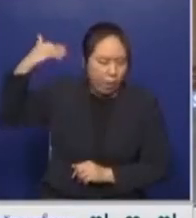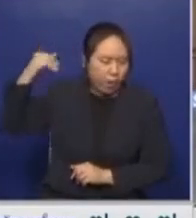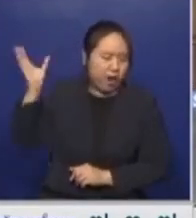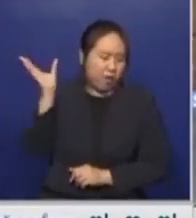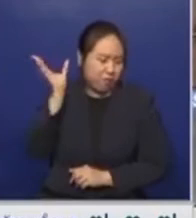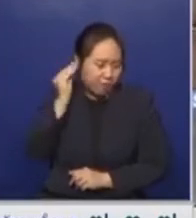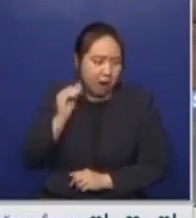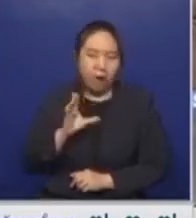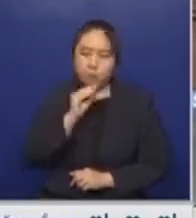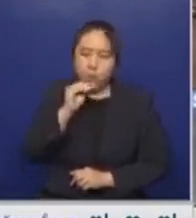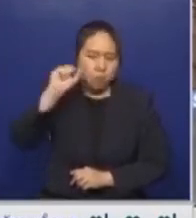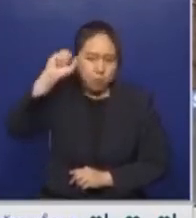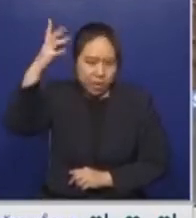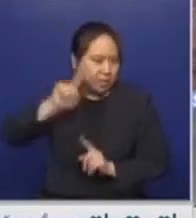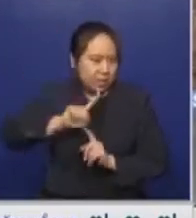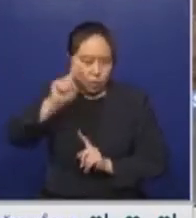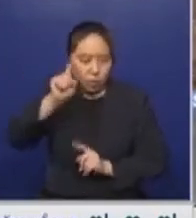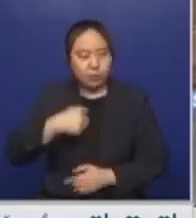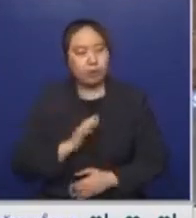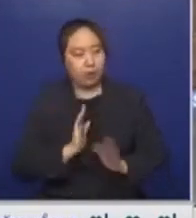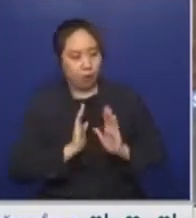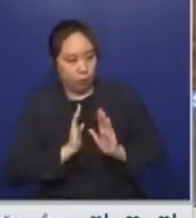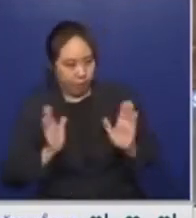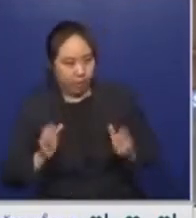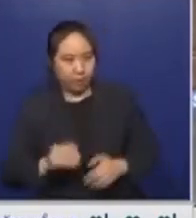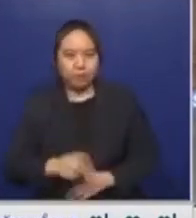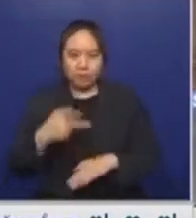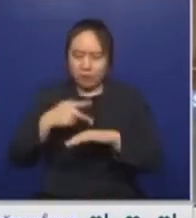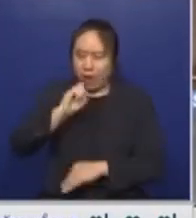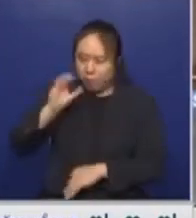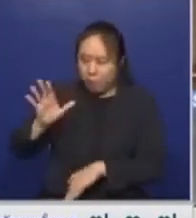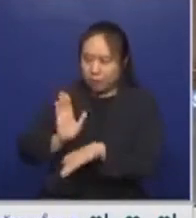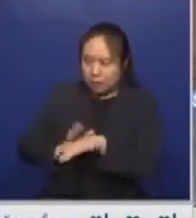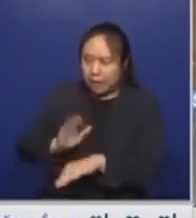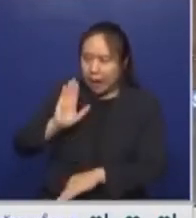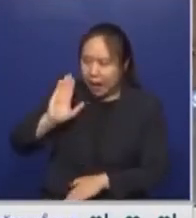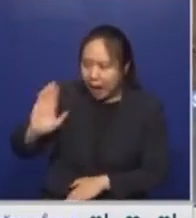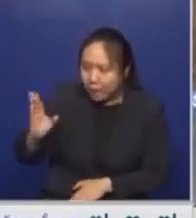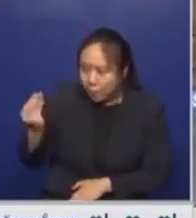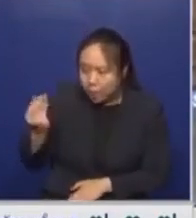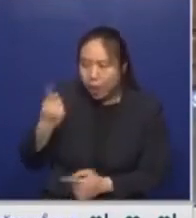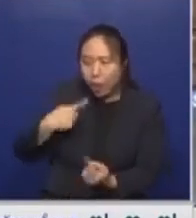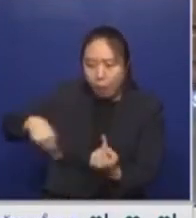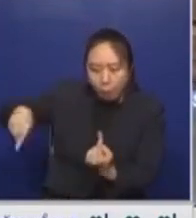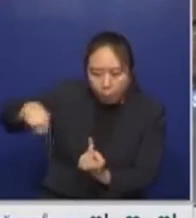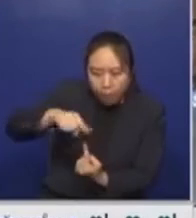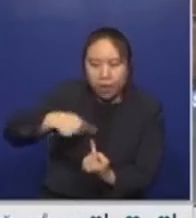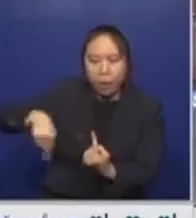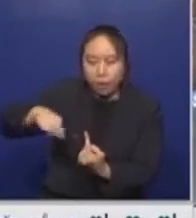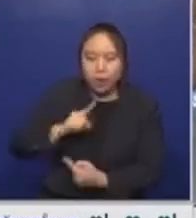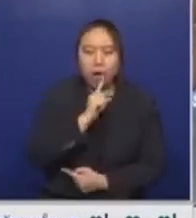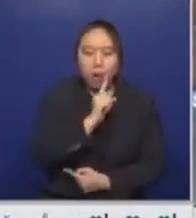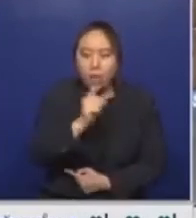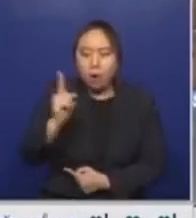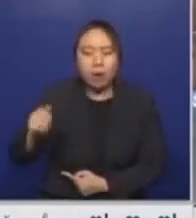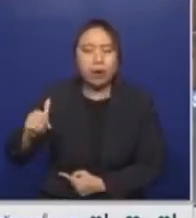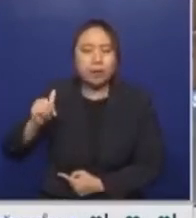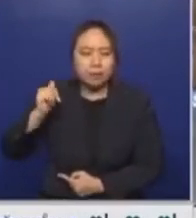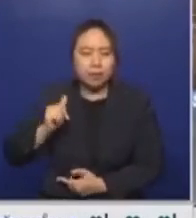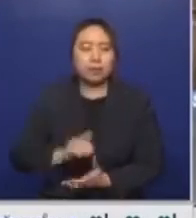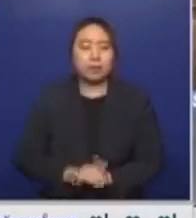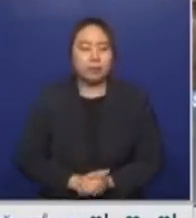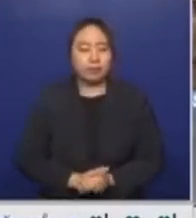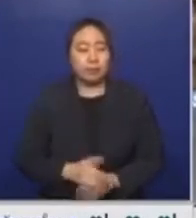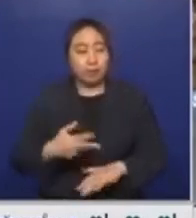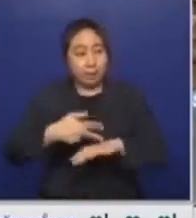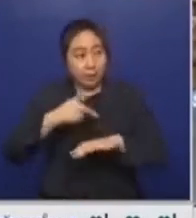ค่ะ ท่านประธานห้ามไม่รู้กี่ที ท่านเสรีฮะ ก็วนกลับมาอยู่ว่าคนอื่นอยู่อย่างนี้ตลอดเวลา ประธานครับผม